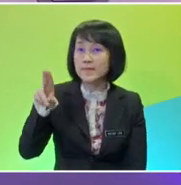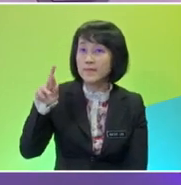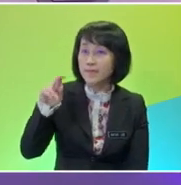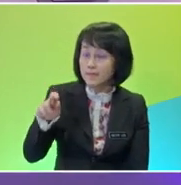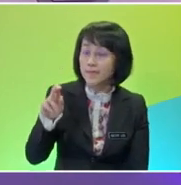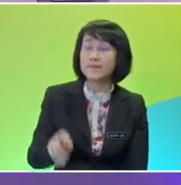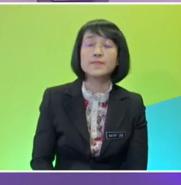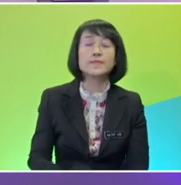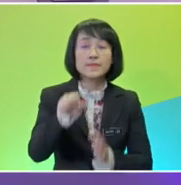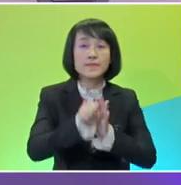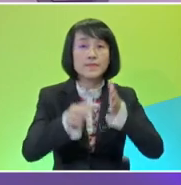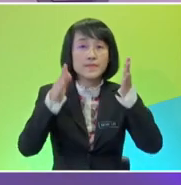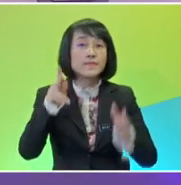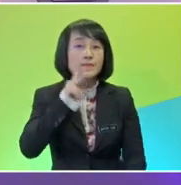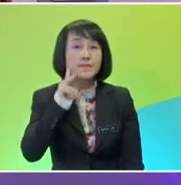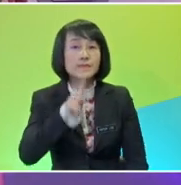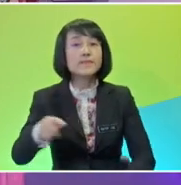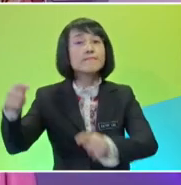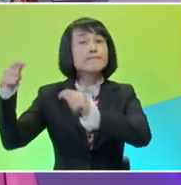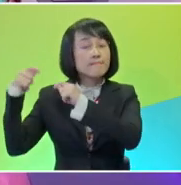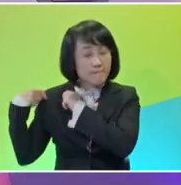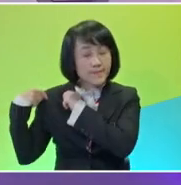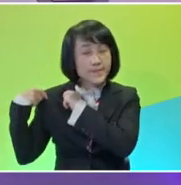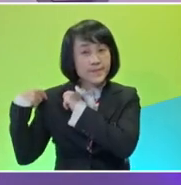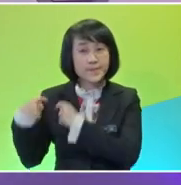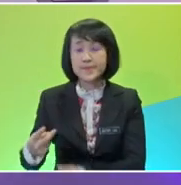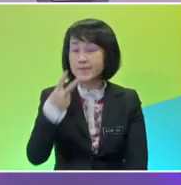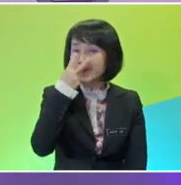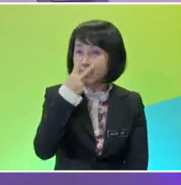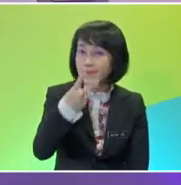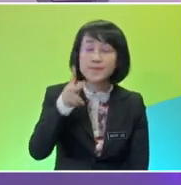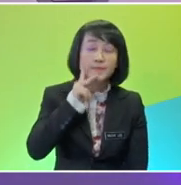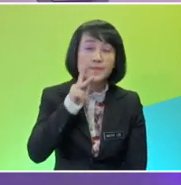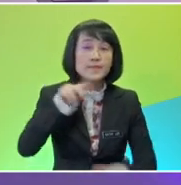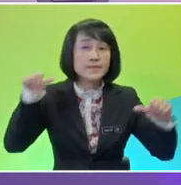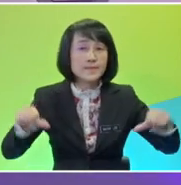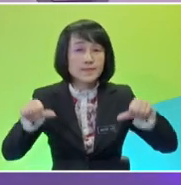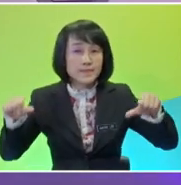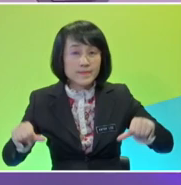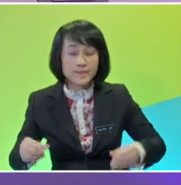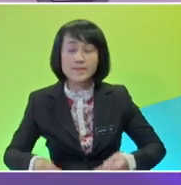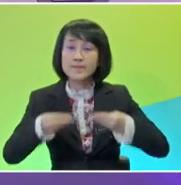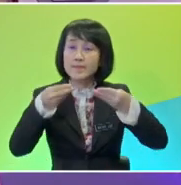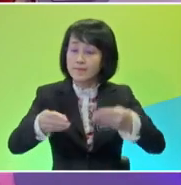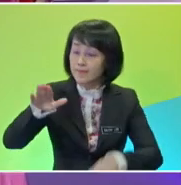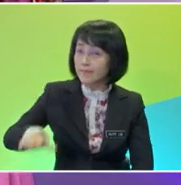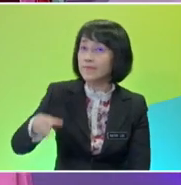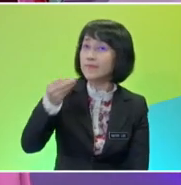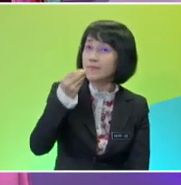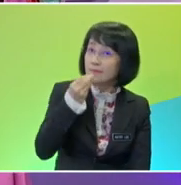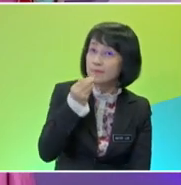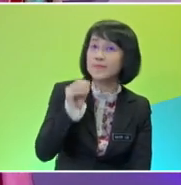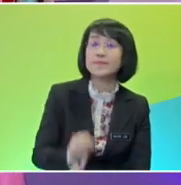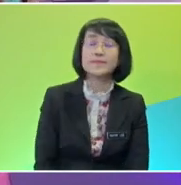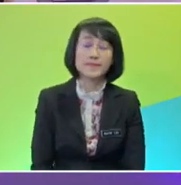kakak yang bertanggung jawab lepas Kakak Melur masak menghidangkan kepada adiknya selain dari